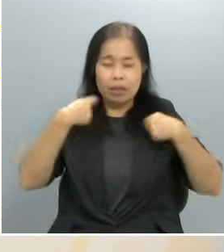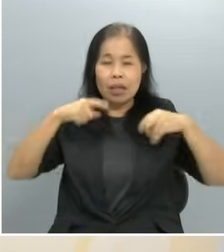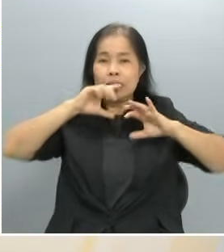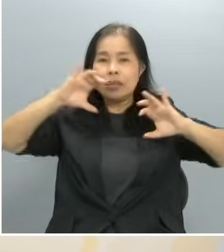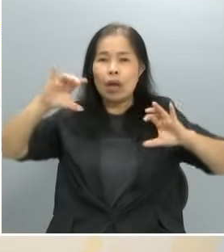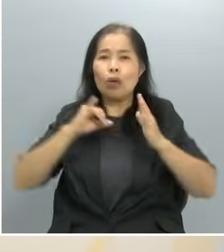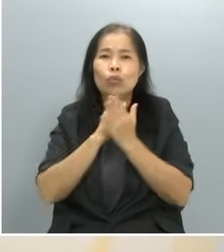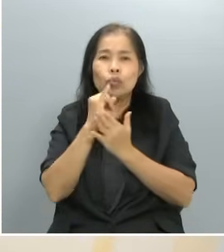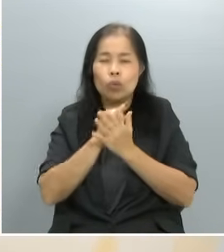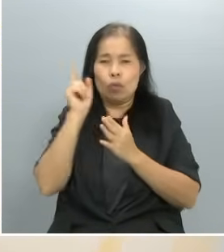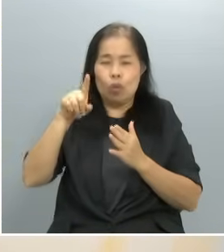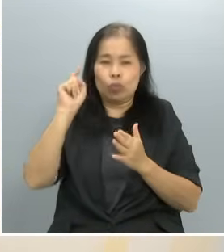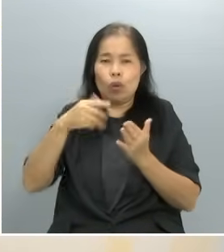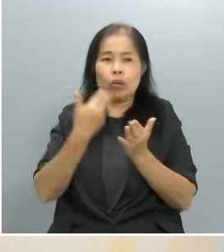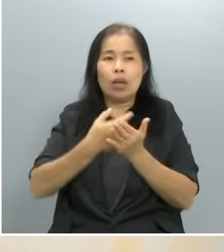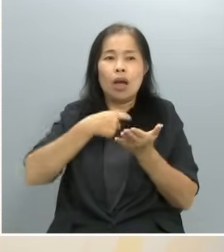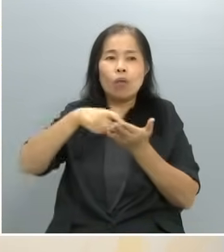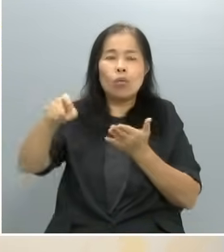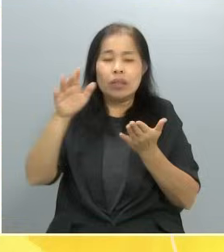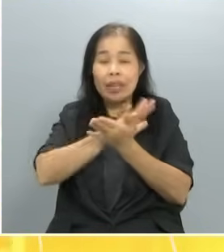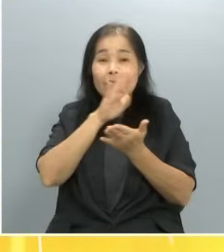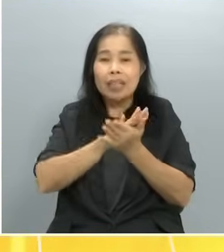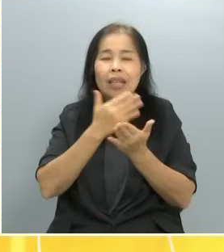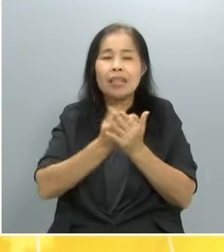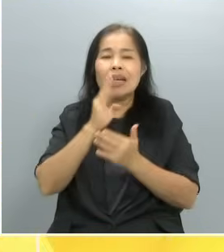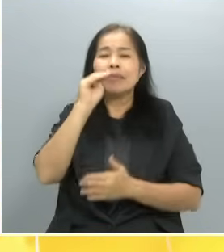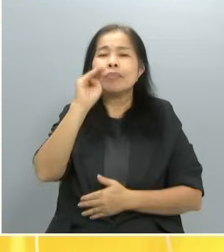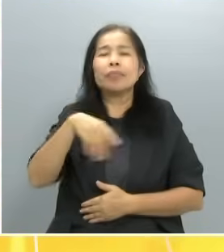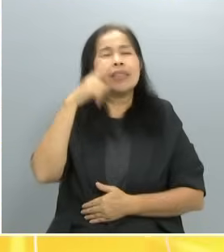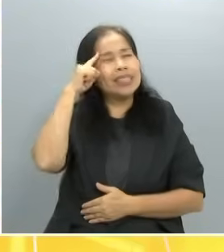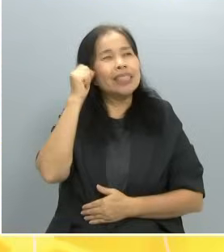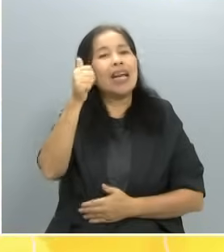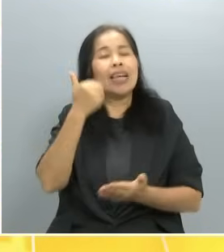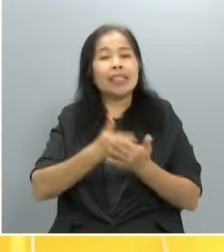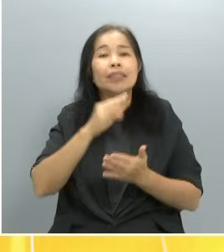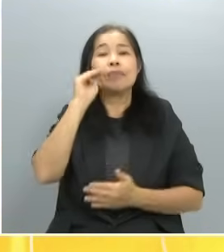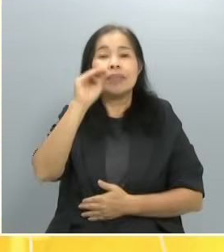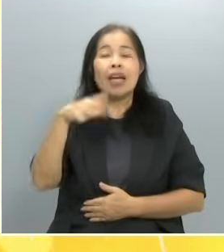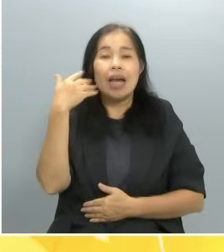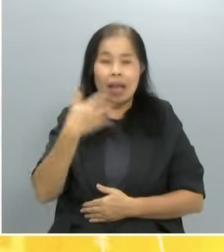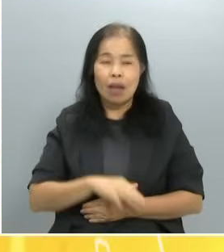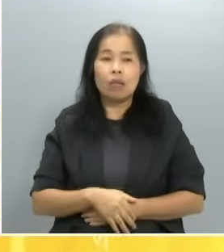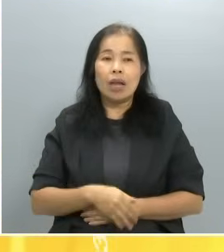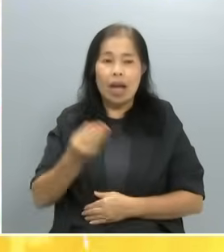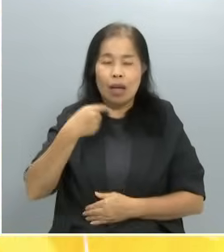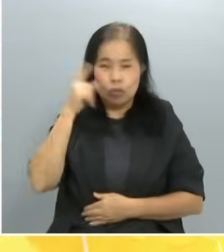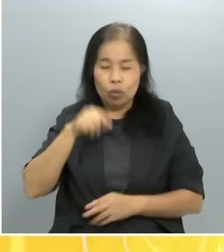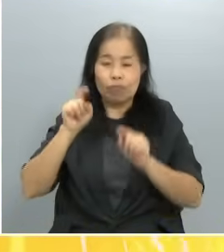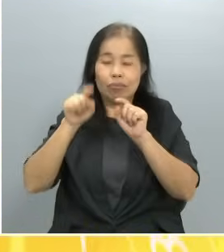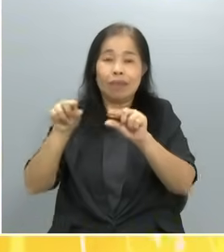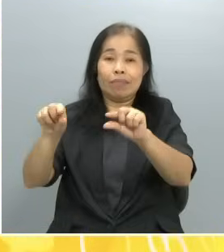ค่าตรวจใส่เอกสาร 40บาทคือ 40เราคิดว่าธรรมดาโอนให้แล้วให้โหลดแอปสมาร์ทแลนด์ปลอม